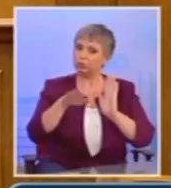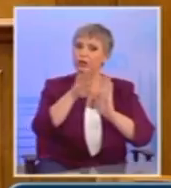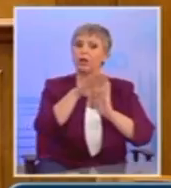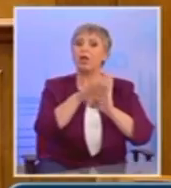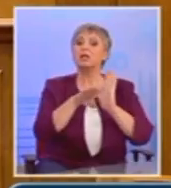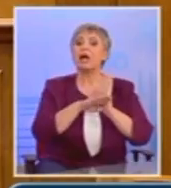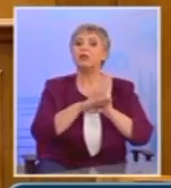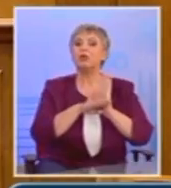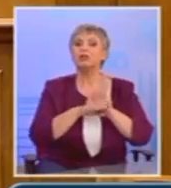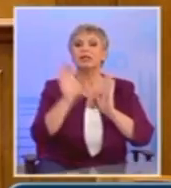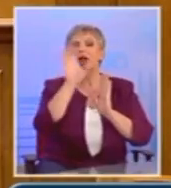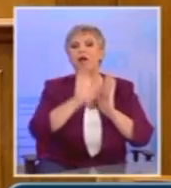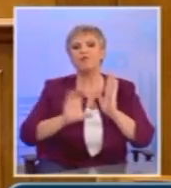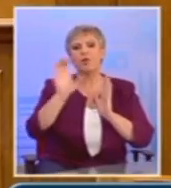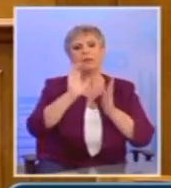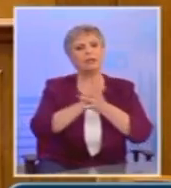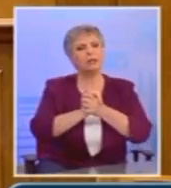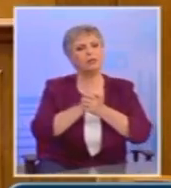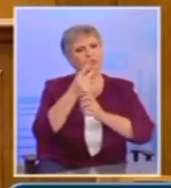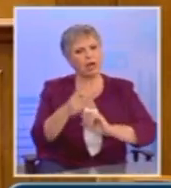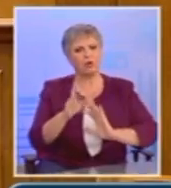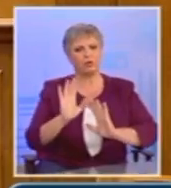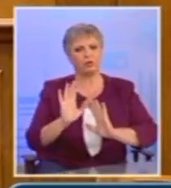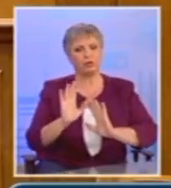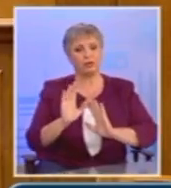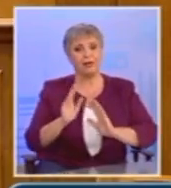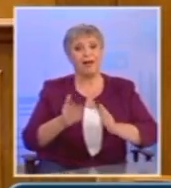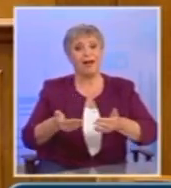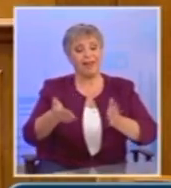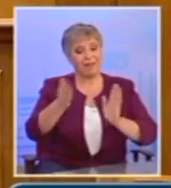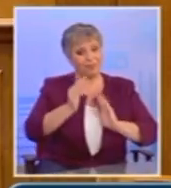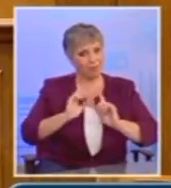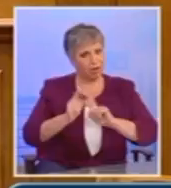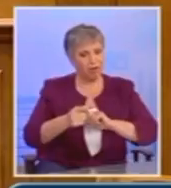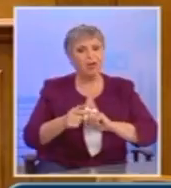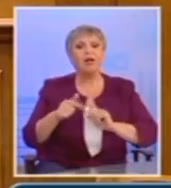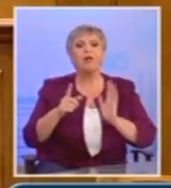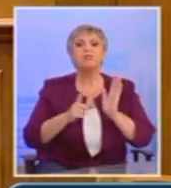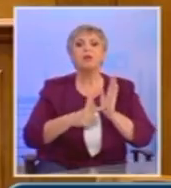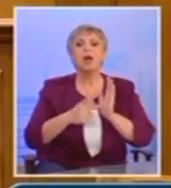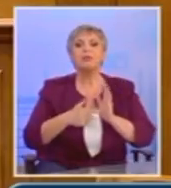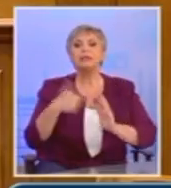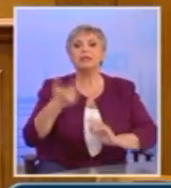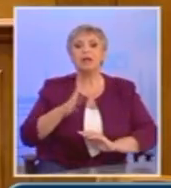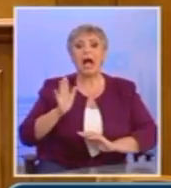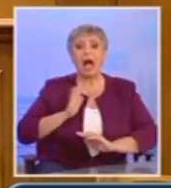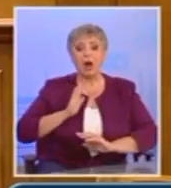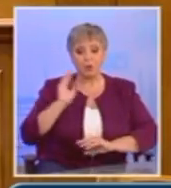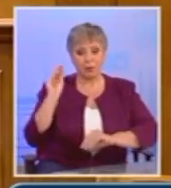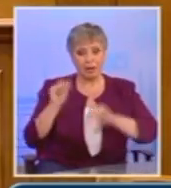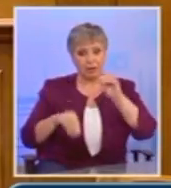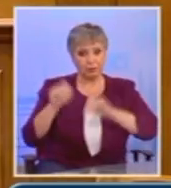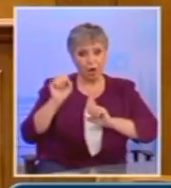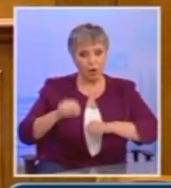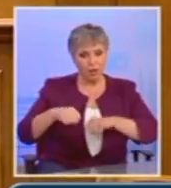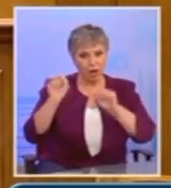την Ευρωπαϊκή Ένωση και από την άλλη μεριά ο σεβασμός στη λαϊκή κυριαρχία, στη